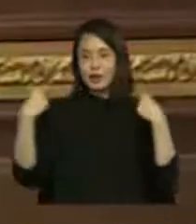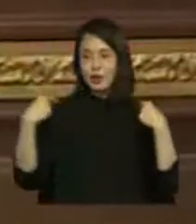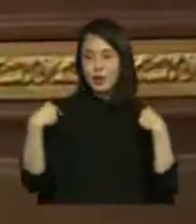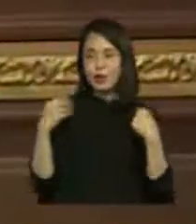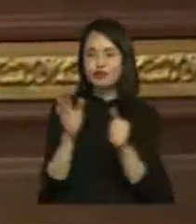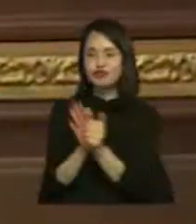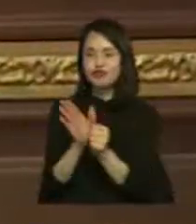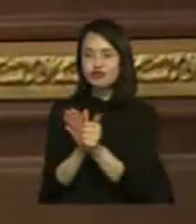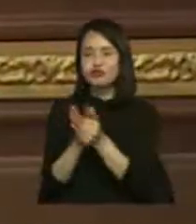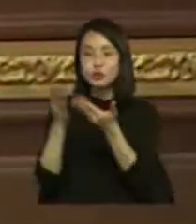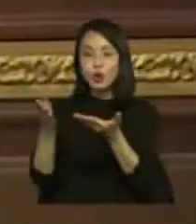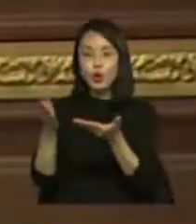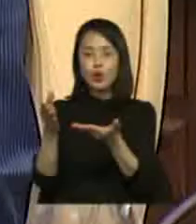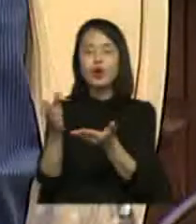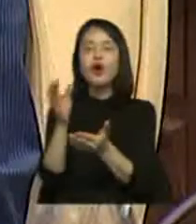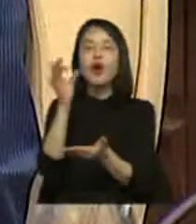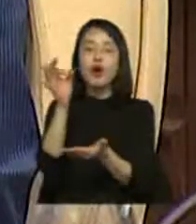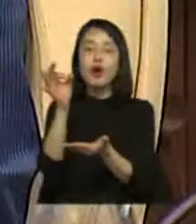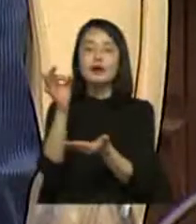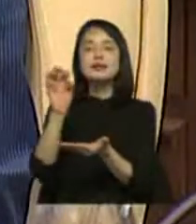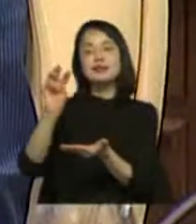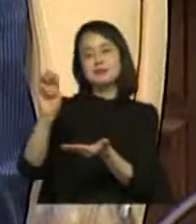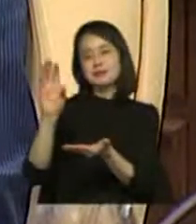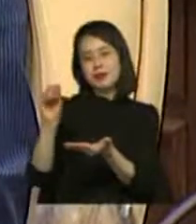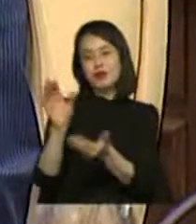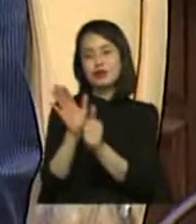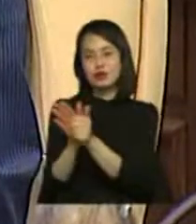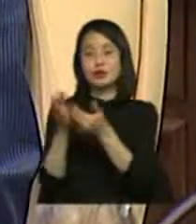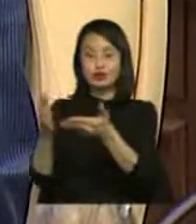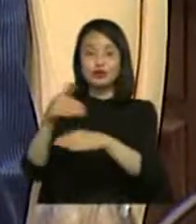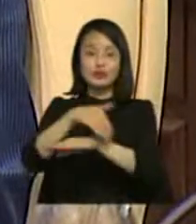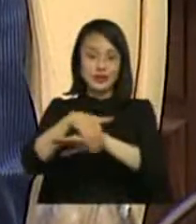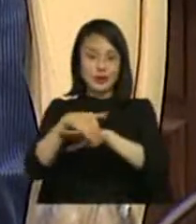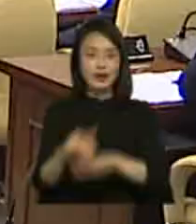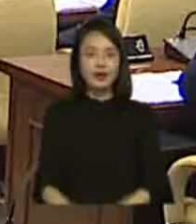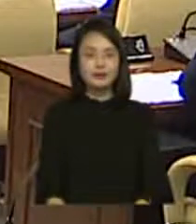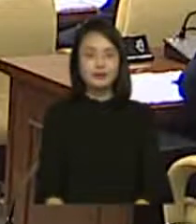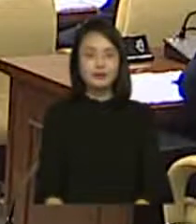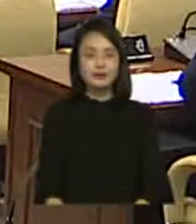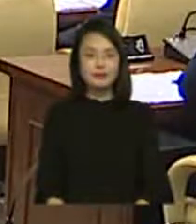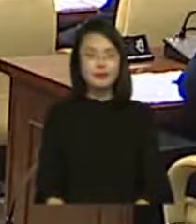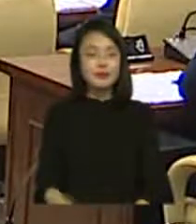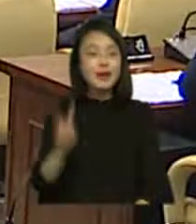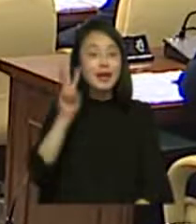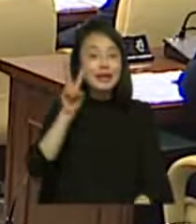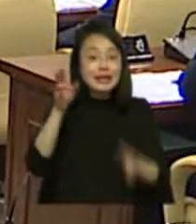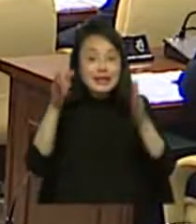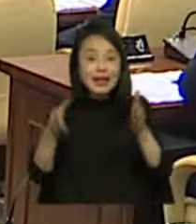담고 있습니다. 한편 오는 24일과 25일 이틀간은 구청장을